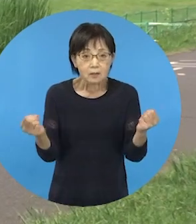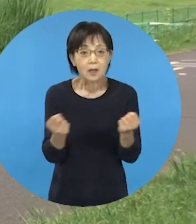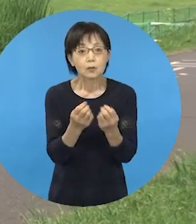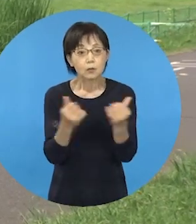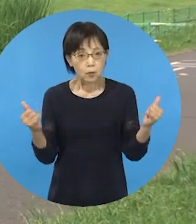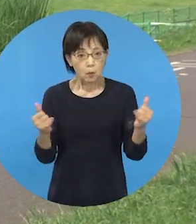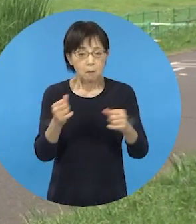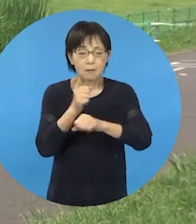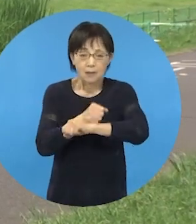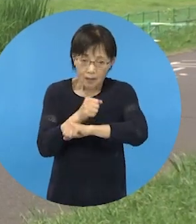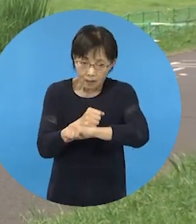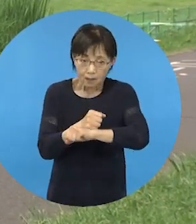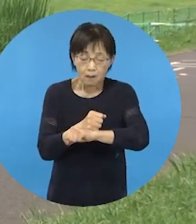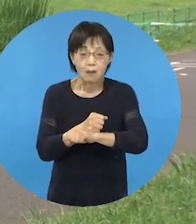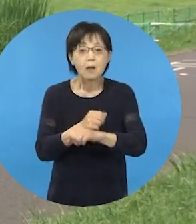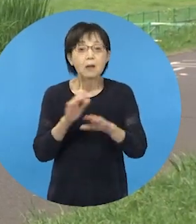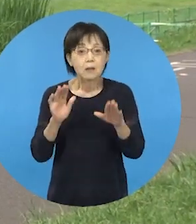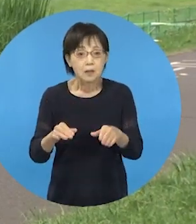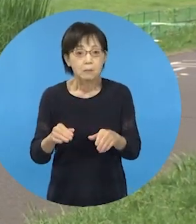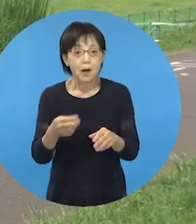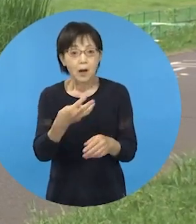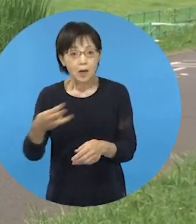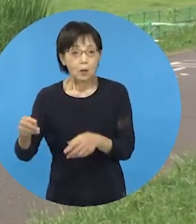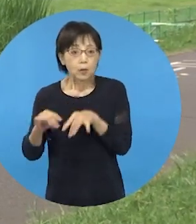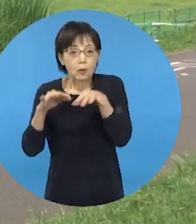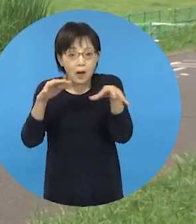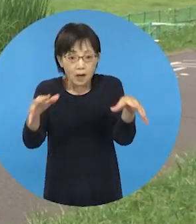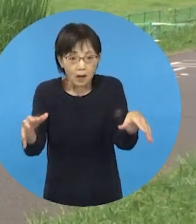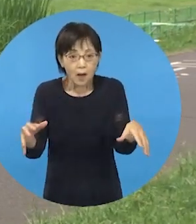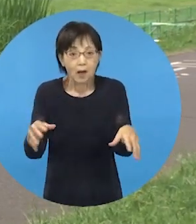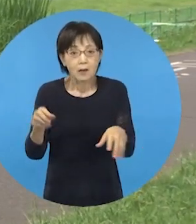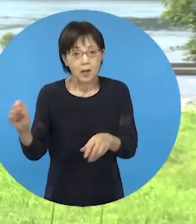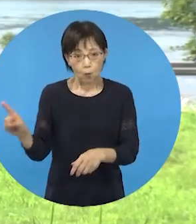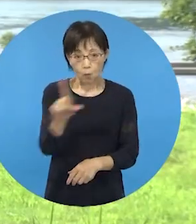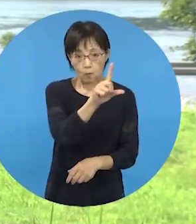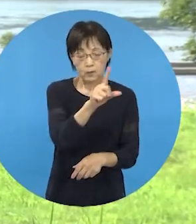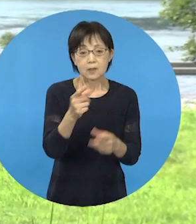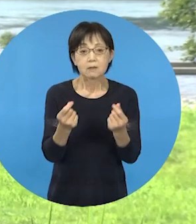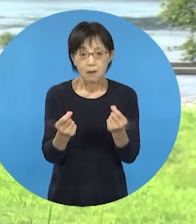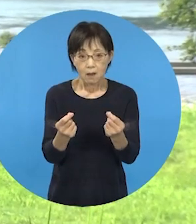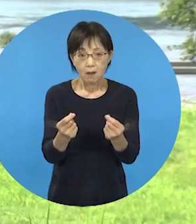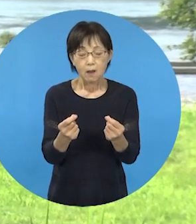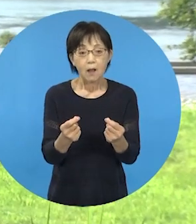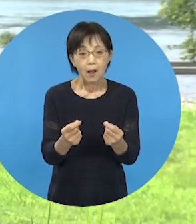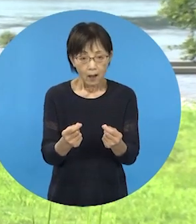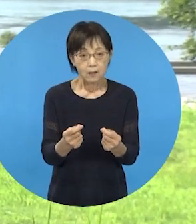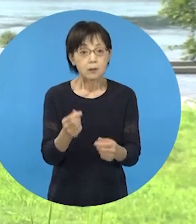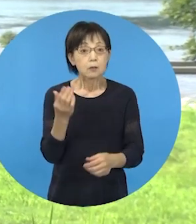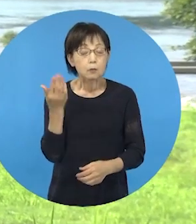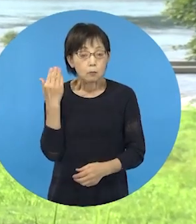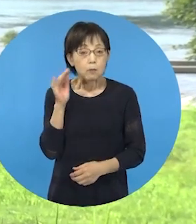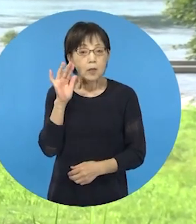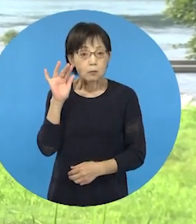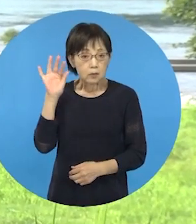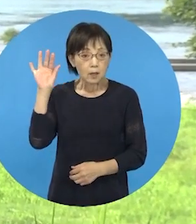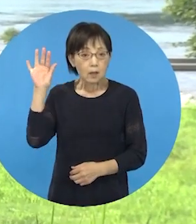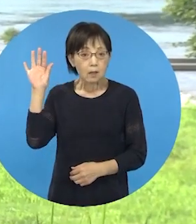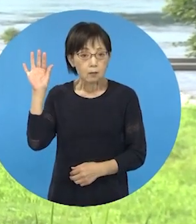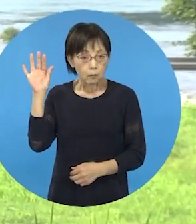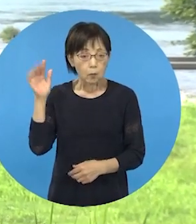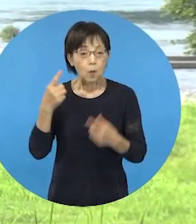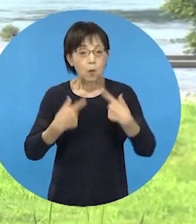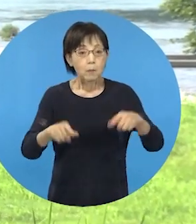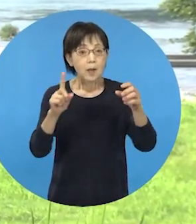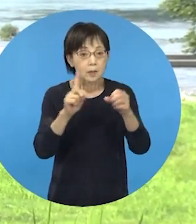されました。最近そういった災害というのが多くなってますよね。 はい、この数年を振り返ると、